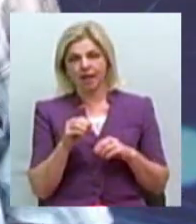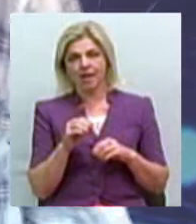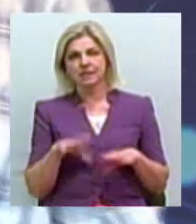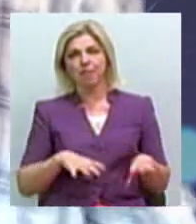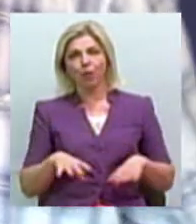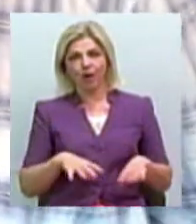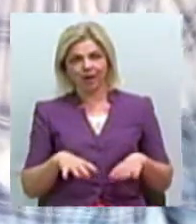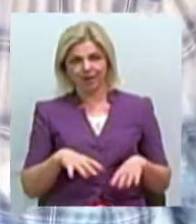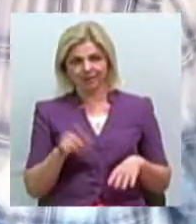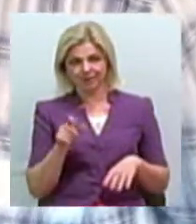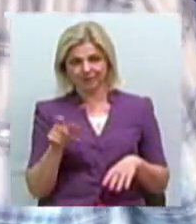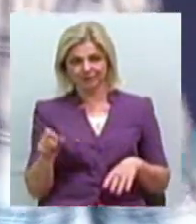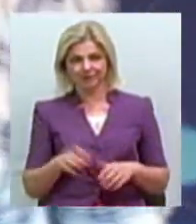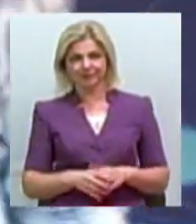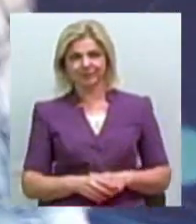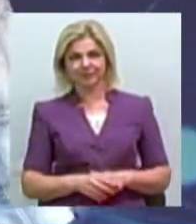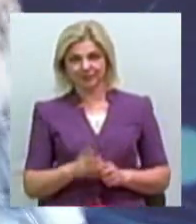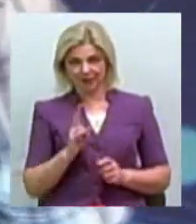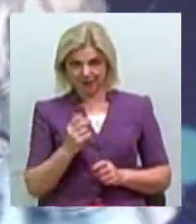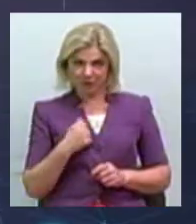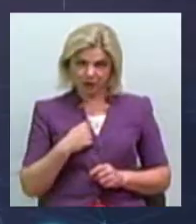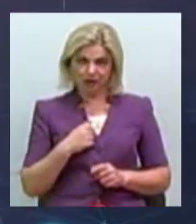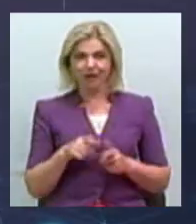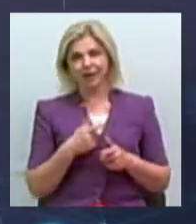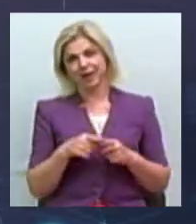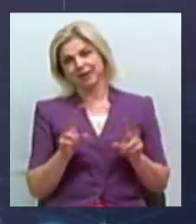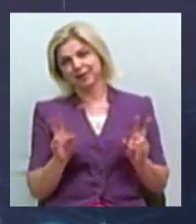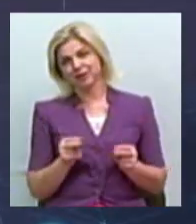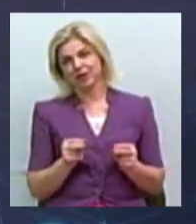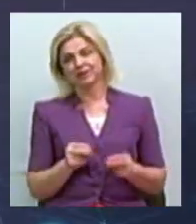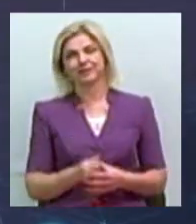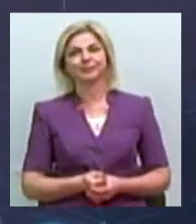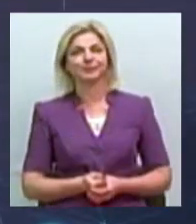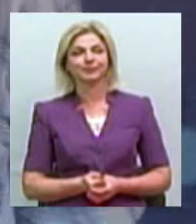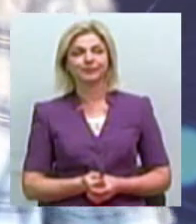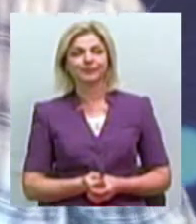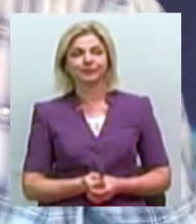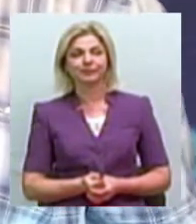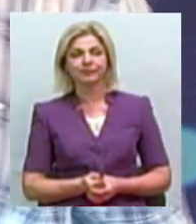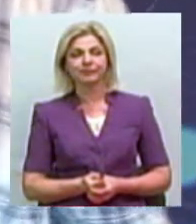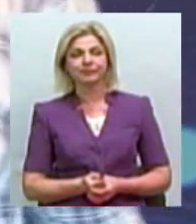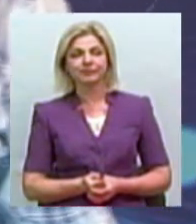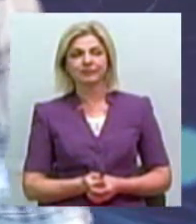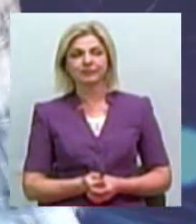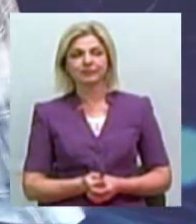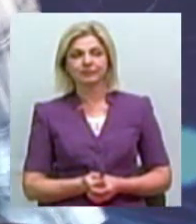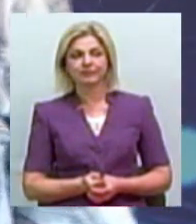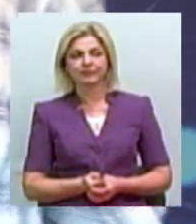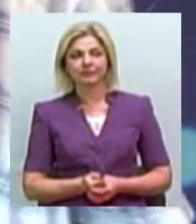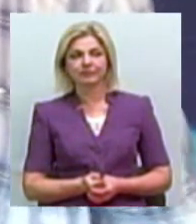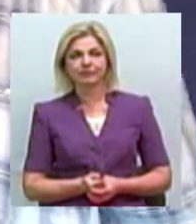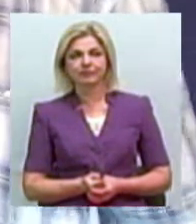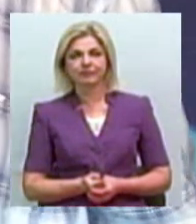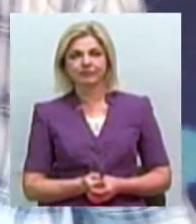не такий. На жаль, чи на щастя, немає. Ну, просто на слуху. Воно на слуху у всіх. А так, в